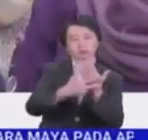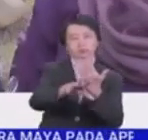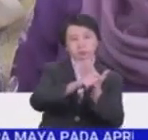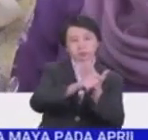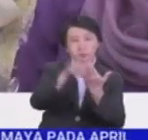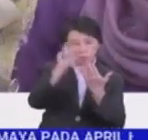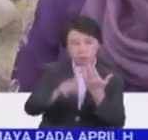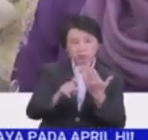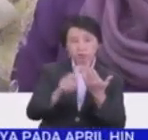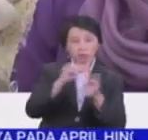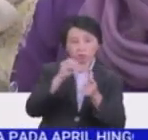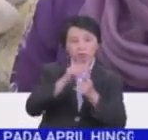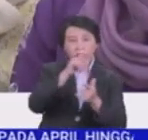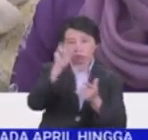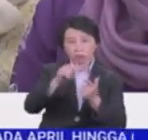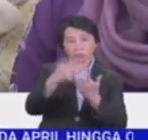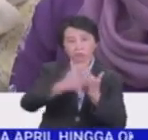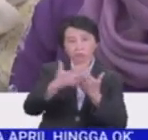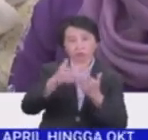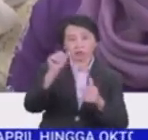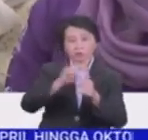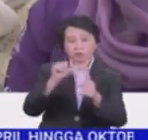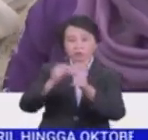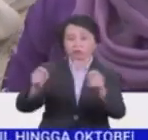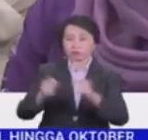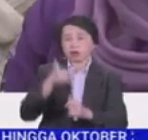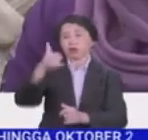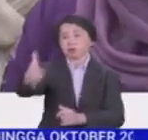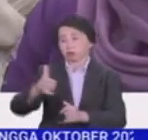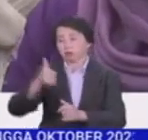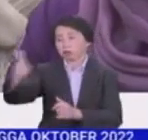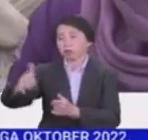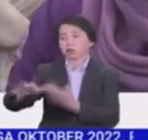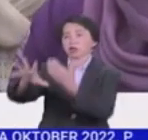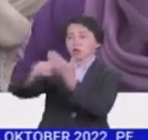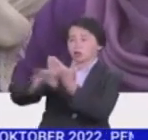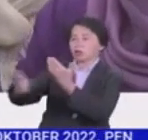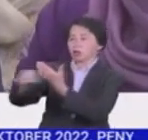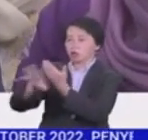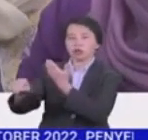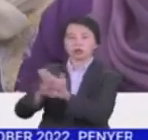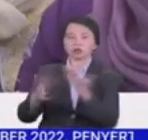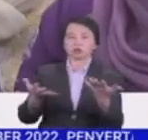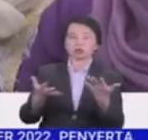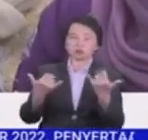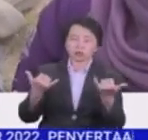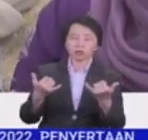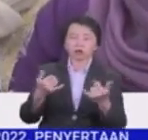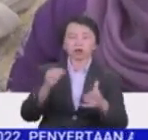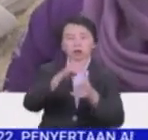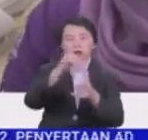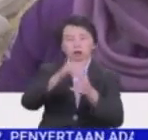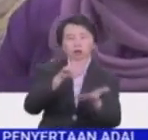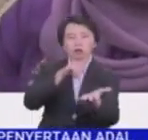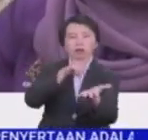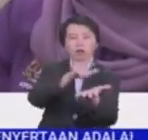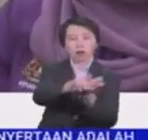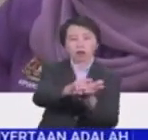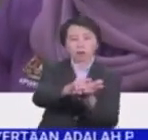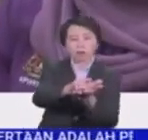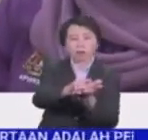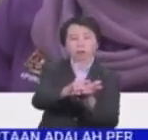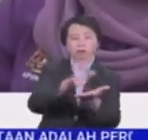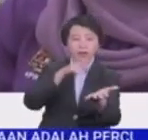nak mengimbas lagi setiap tempat kita nak masuk. Kan? Ataupun di airport bila balik kena